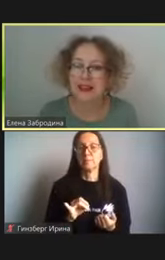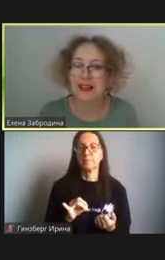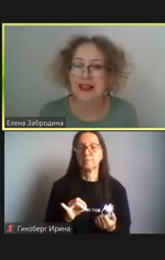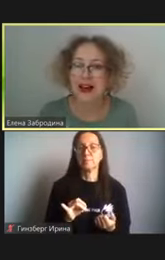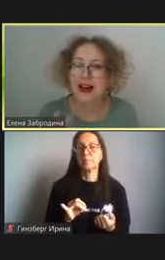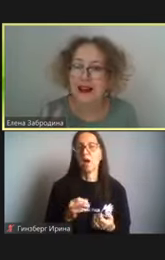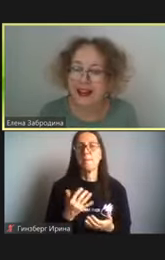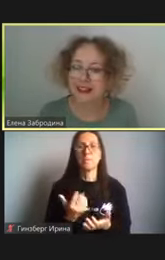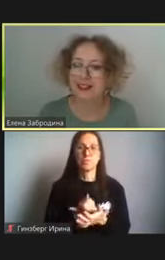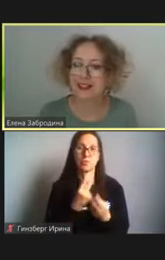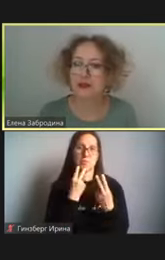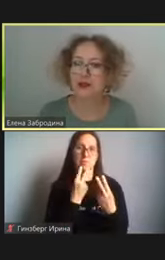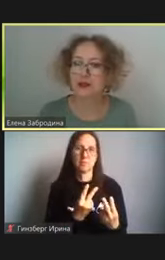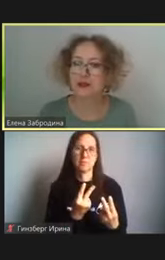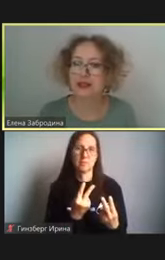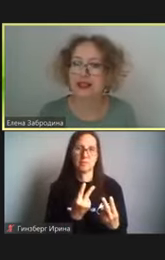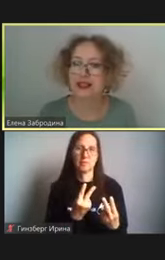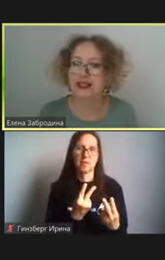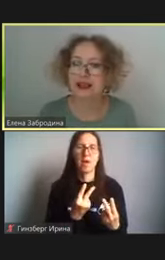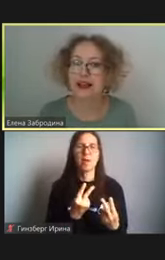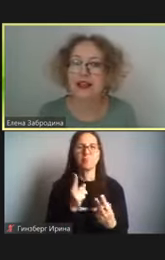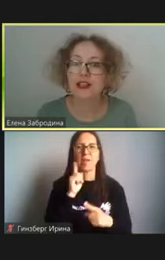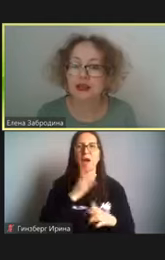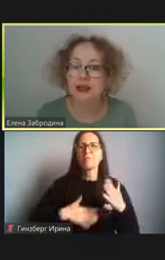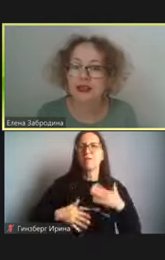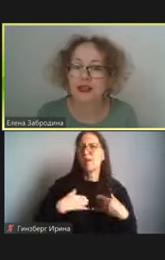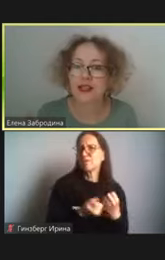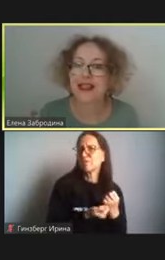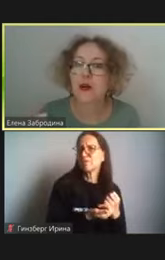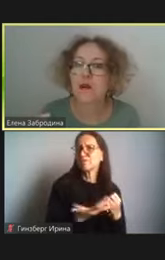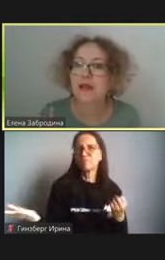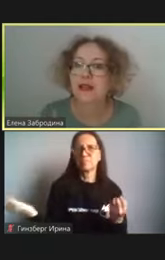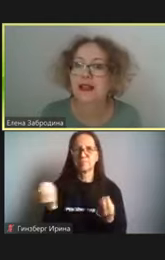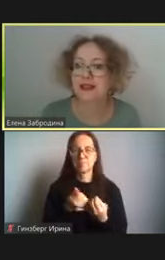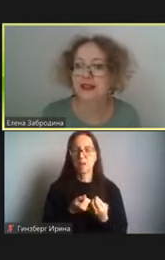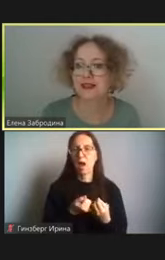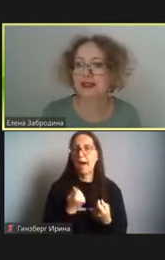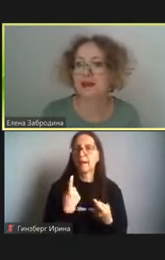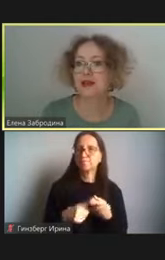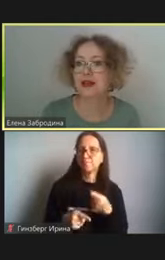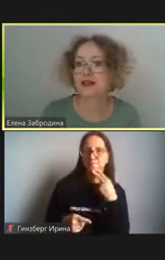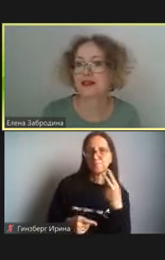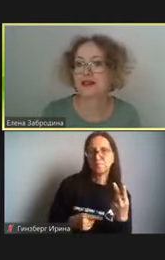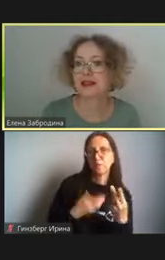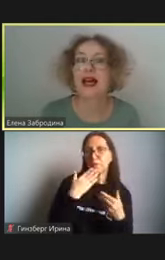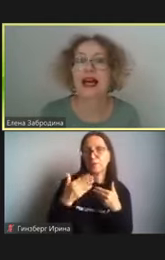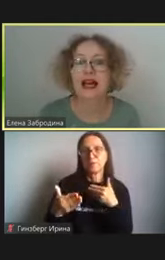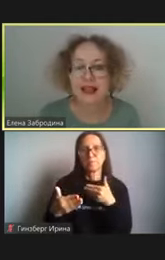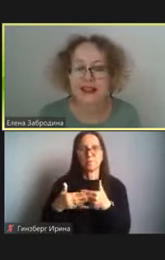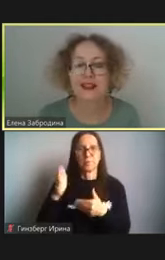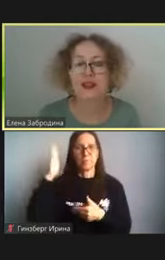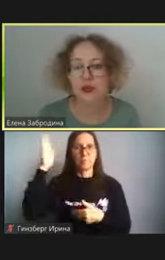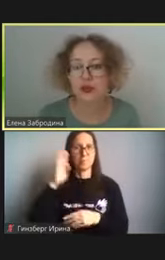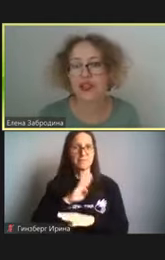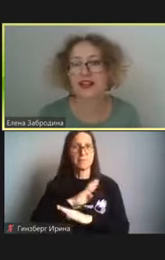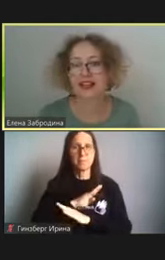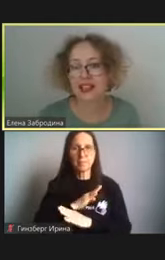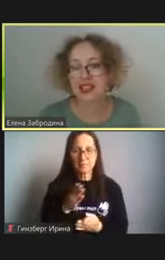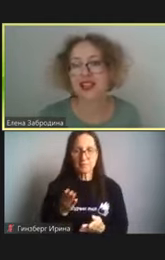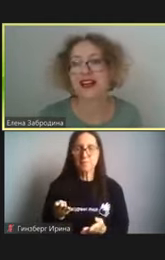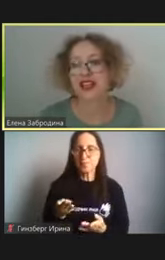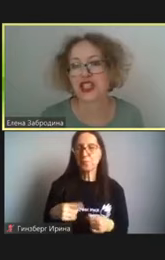одной стороны, радость земного бытия, и с другой стороны, близость смерти, это